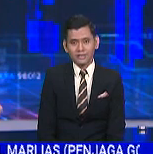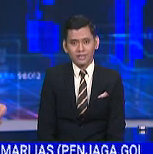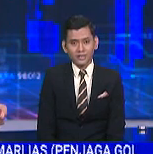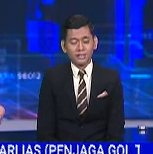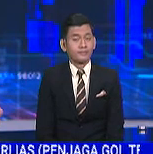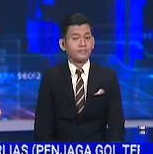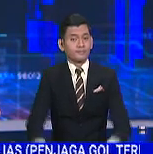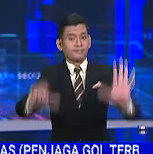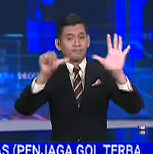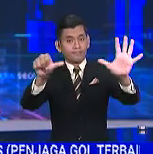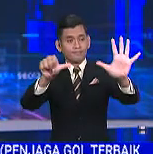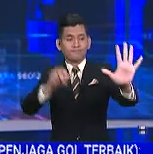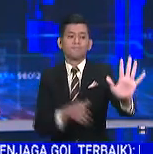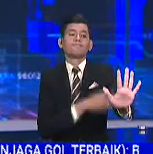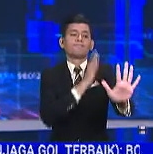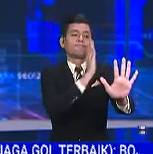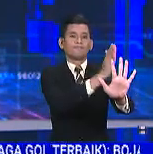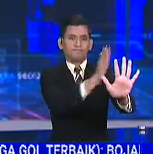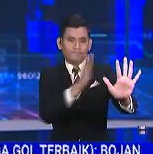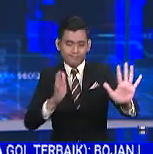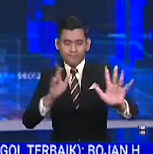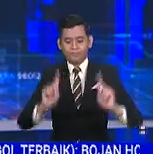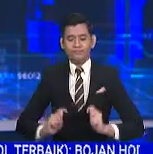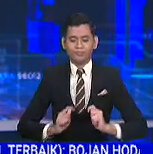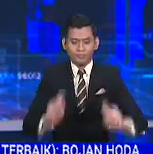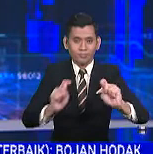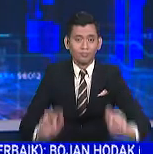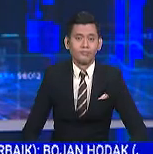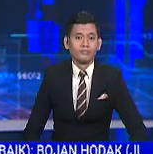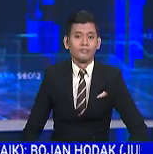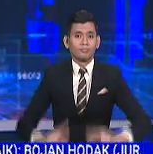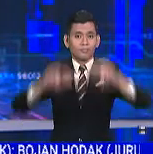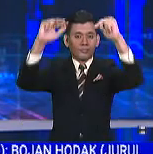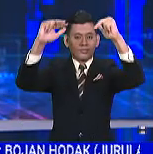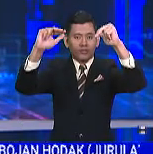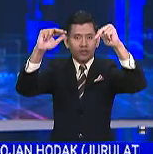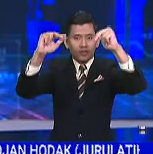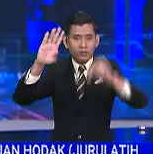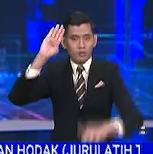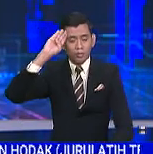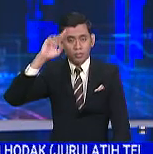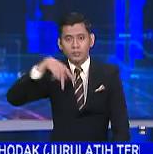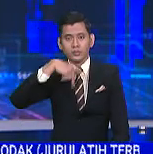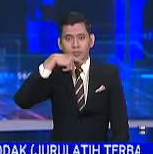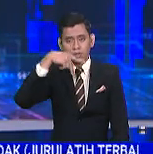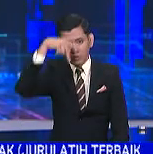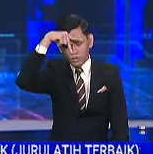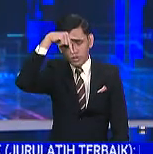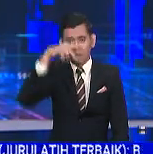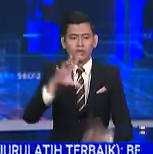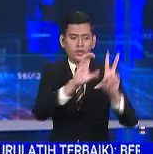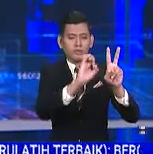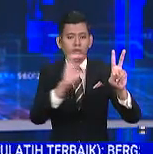Enam sasaran digariskan di bawah Tindakan Pembangunan Bumi Putra 2030 TBP 2030.